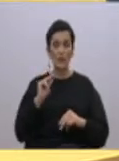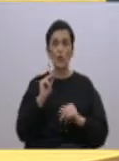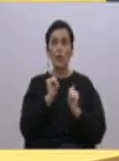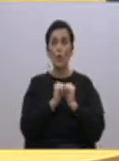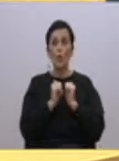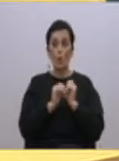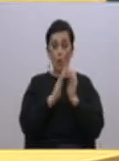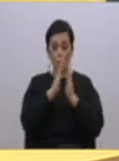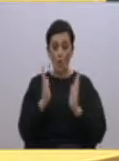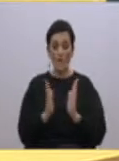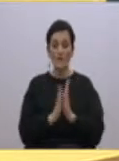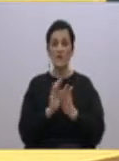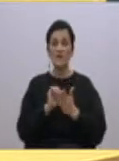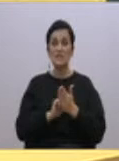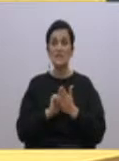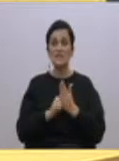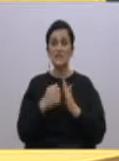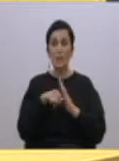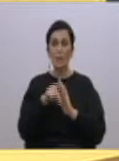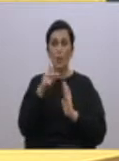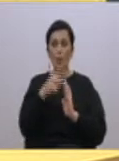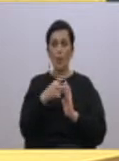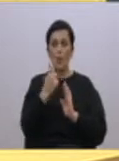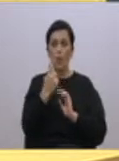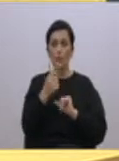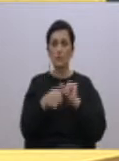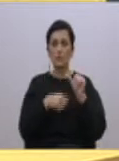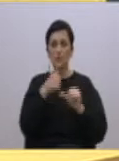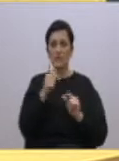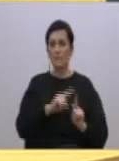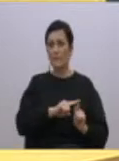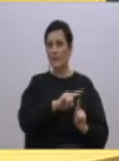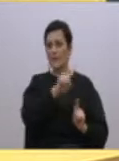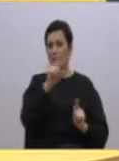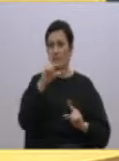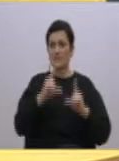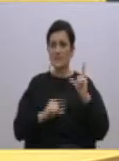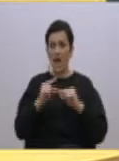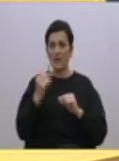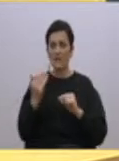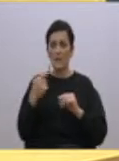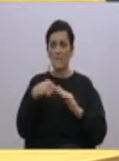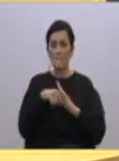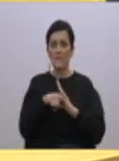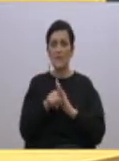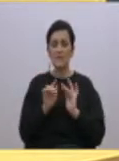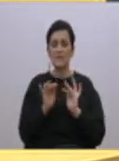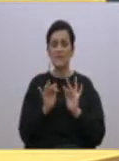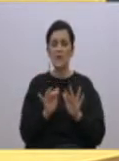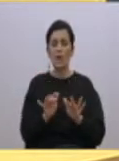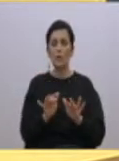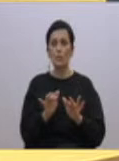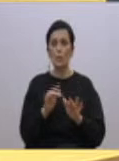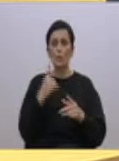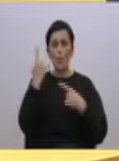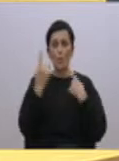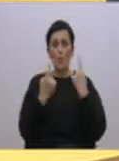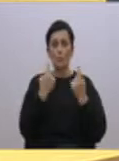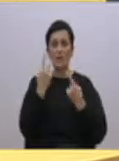ყოველივე აღნიშნული საფუძველზე 2021 წლის განმავლობაში საქსტატის მიერ წარმოებული